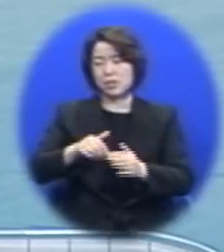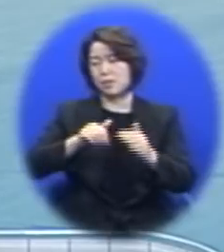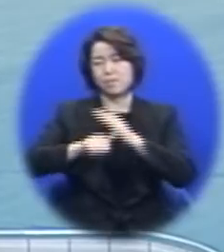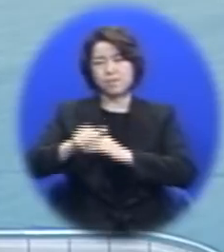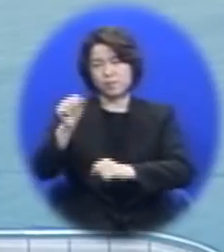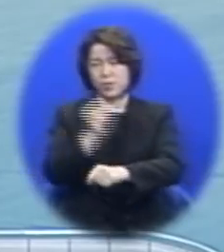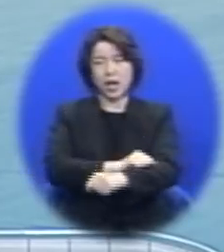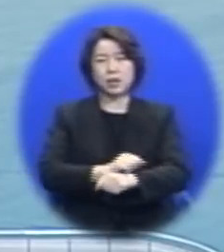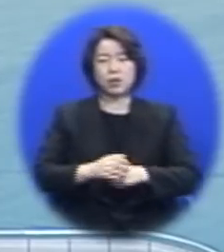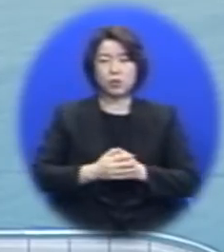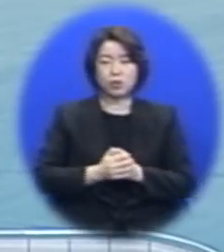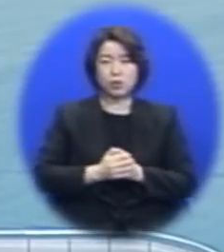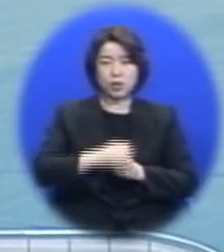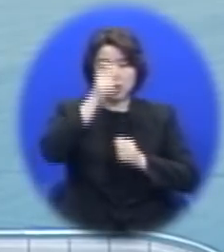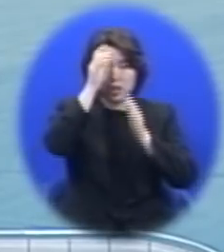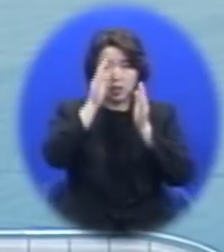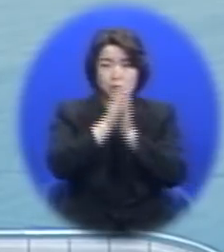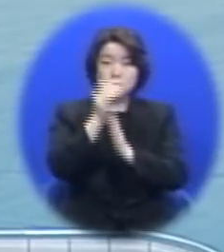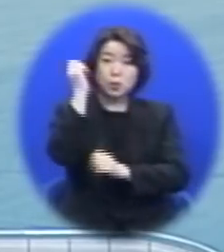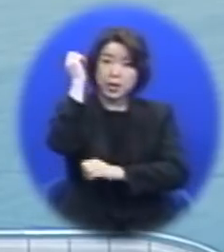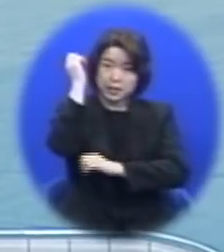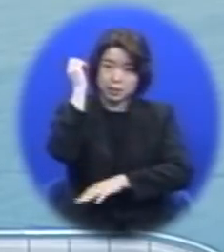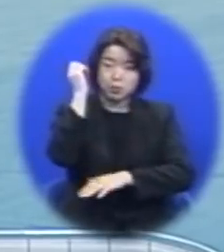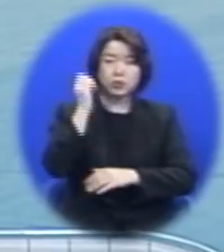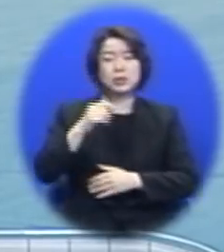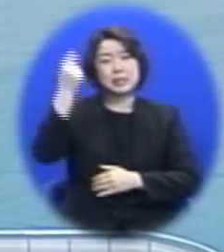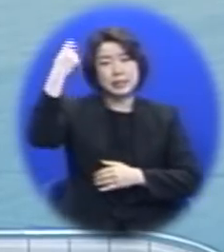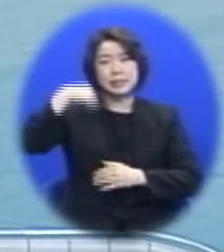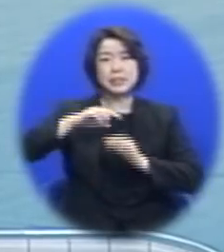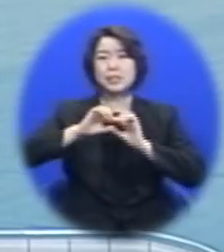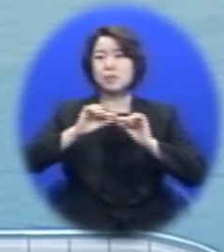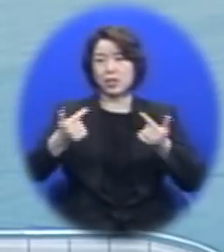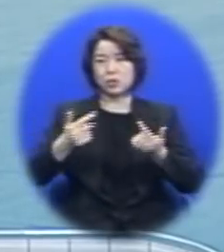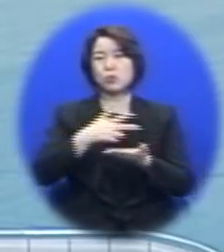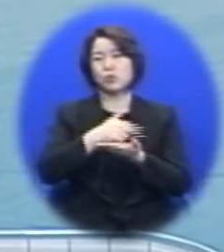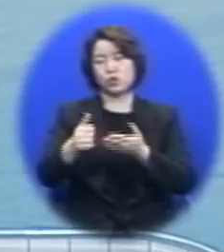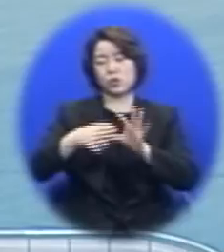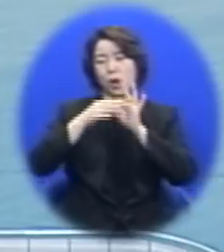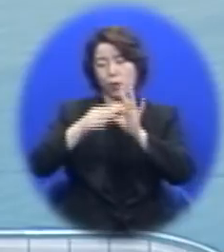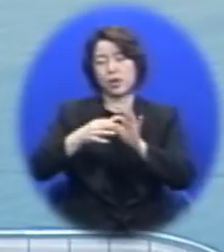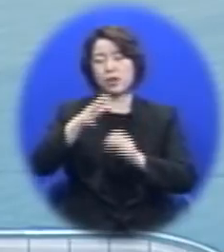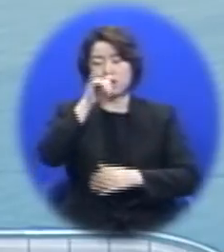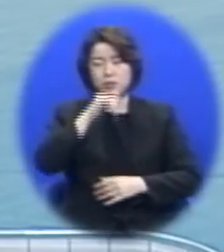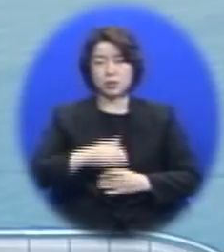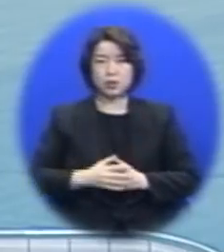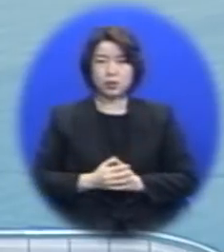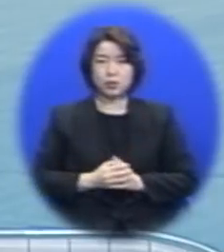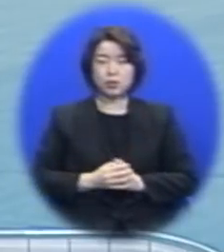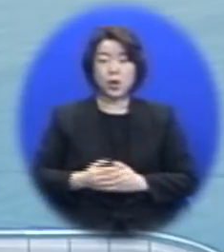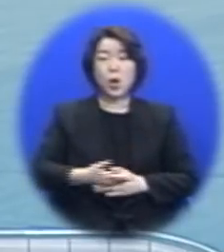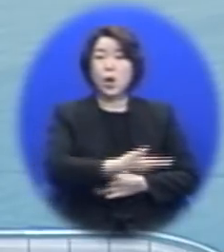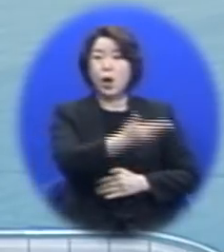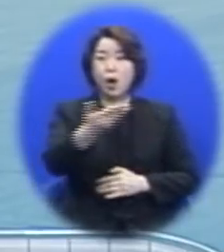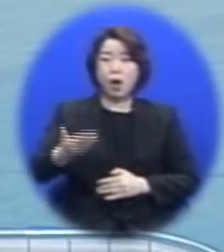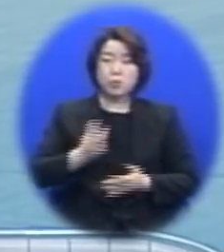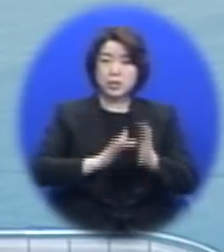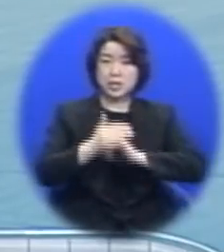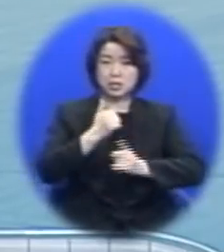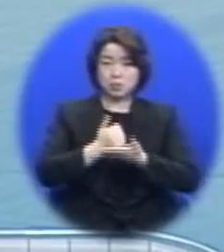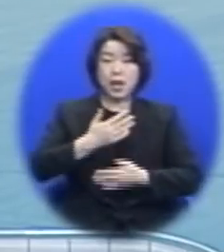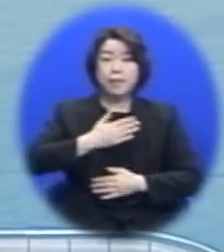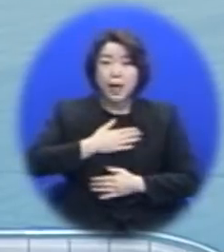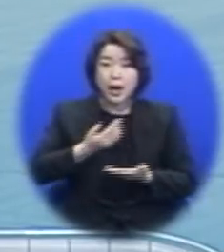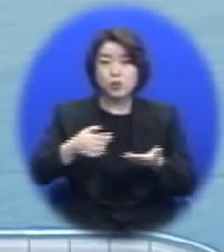기본은 느낌이 아니고 주님과의 관계에 있는 거예요. 여러분이 예수님이 정말 나를